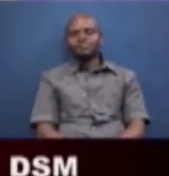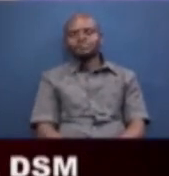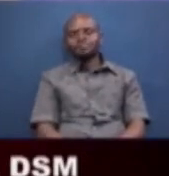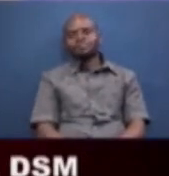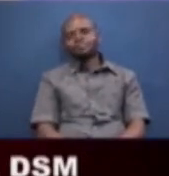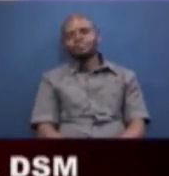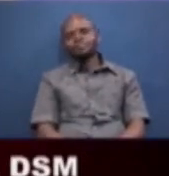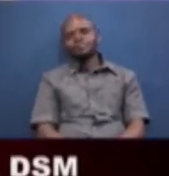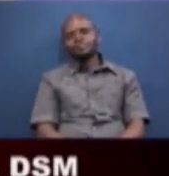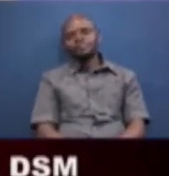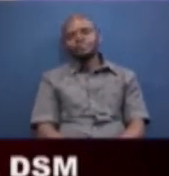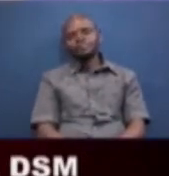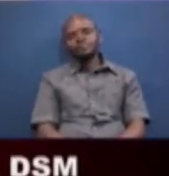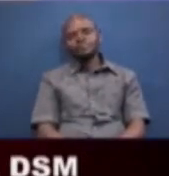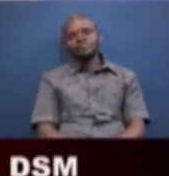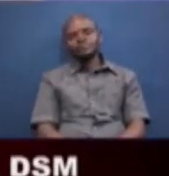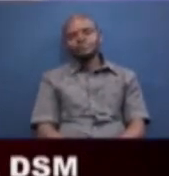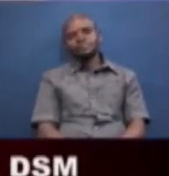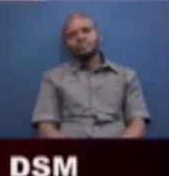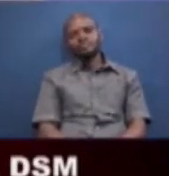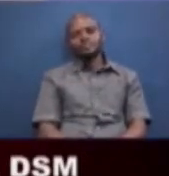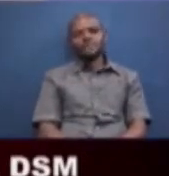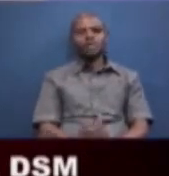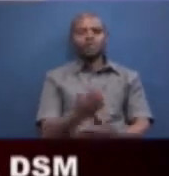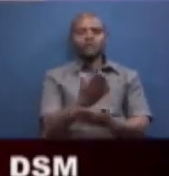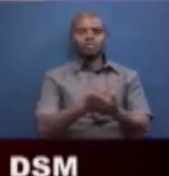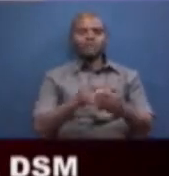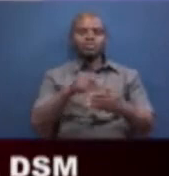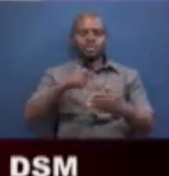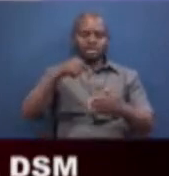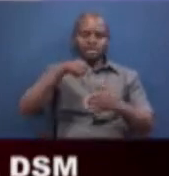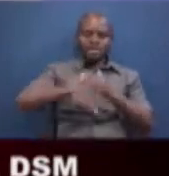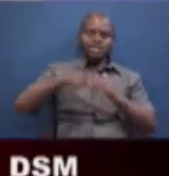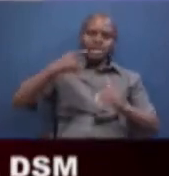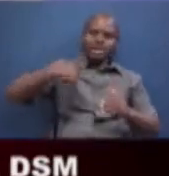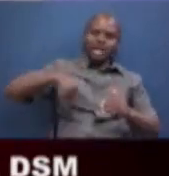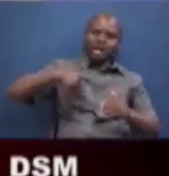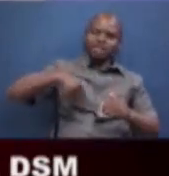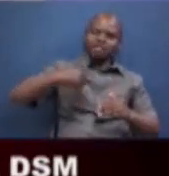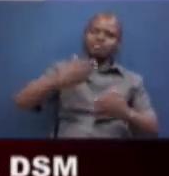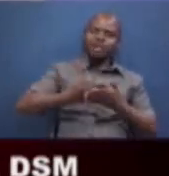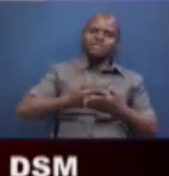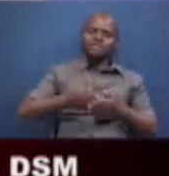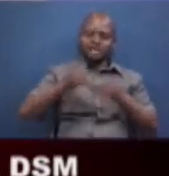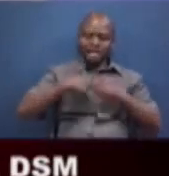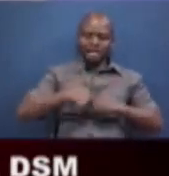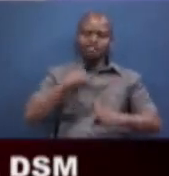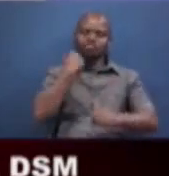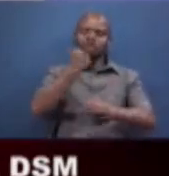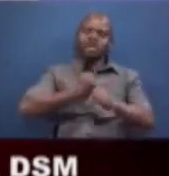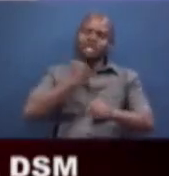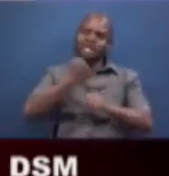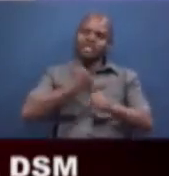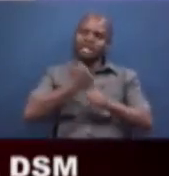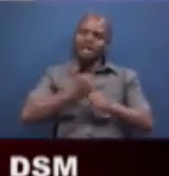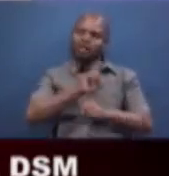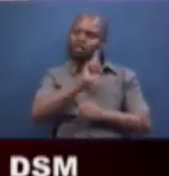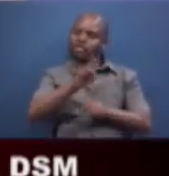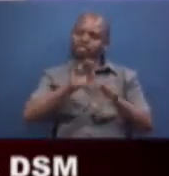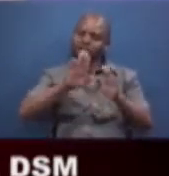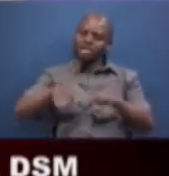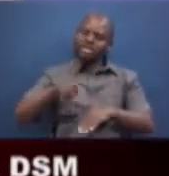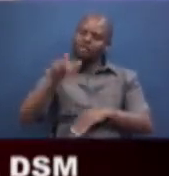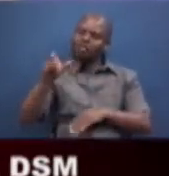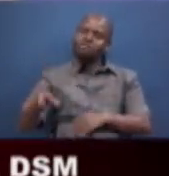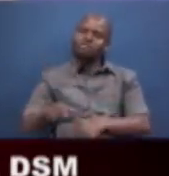CCM oye. Kwa sababu lipo kwenye ilani yetu. Tulinadi, tunaitekeleza. Kwa nini tunaliacha